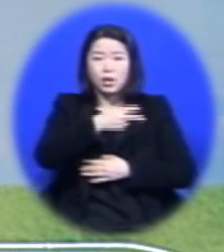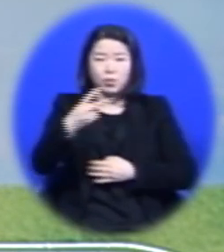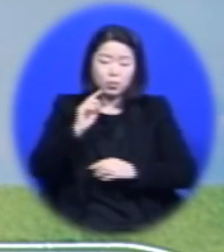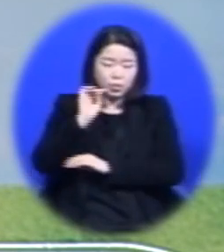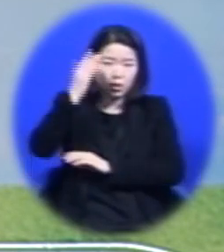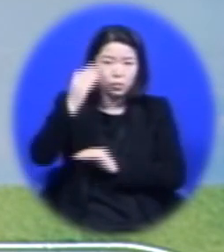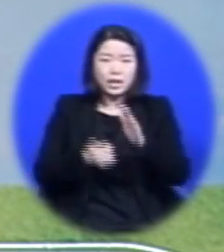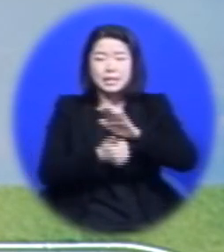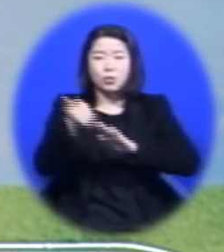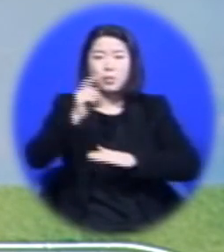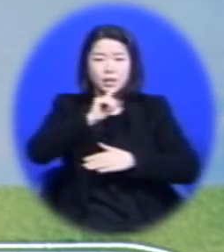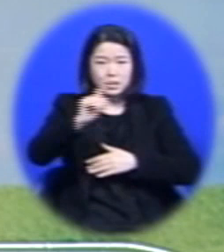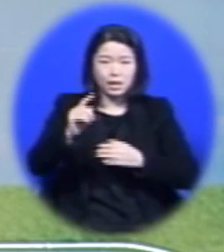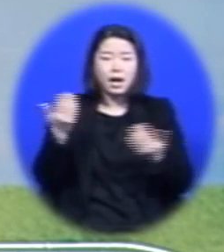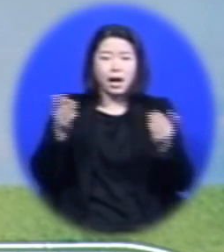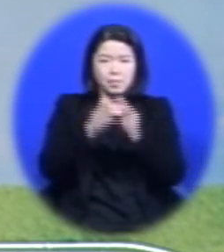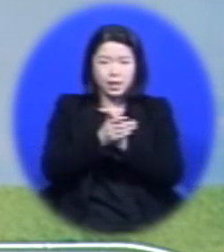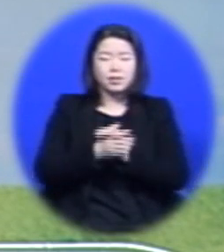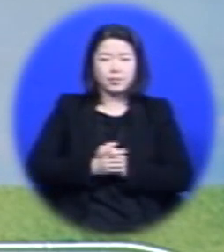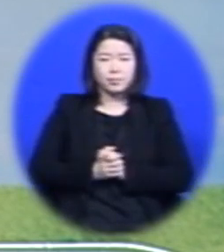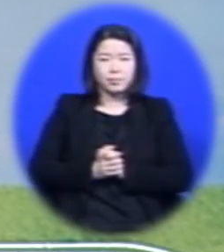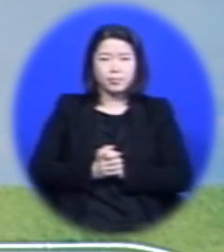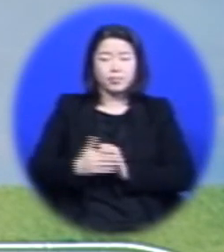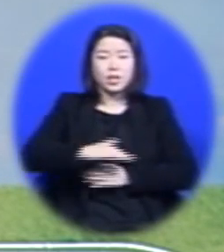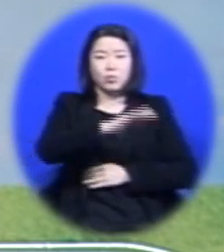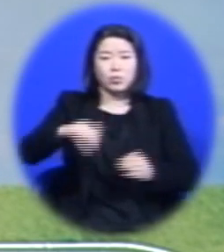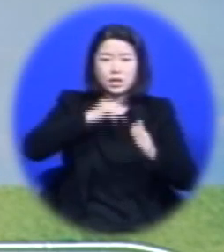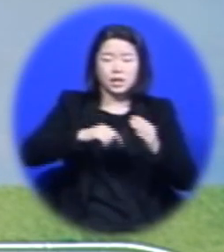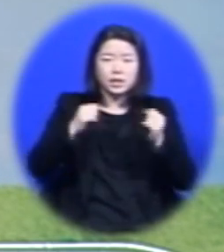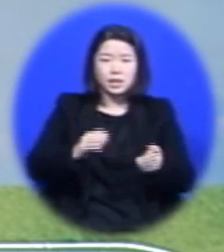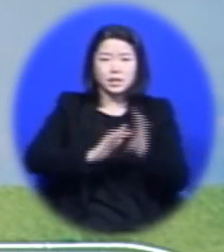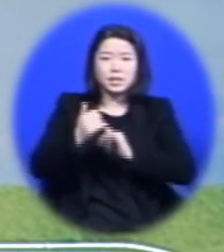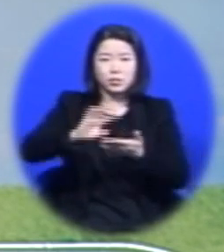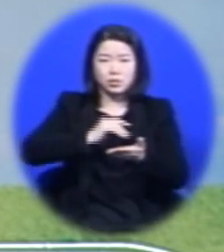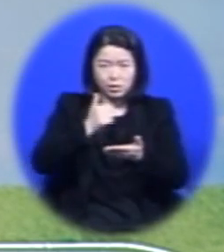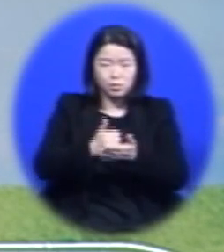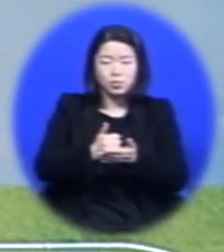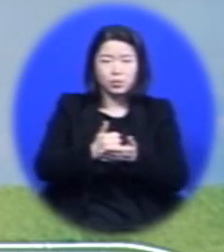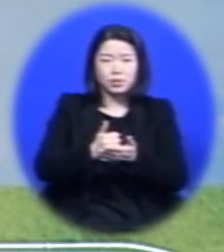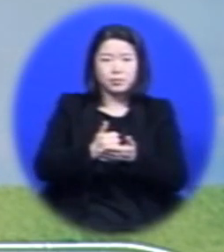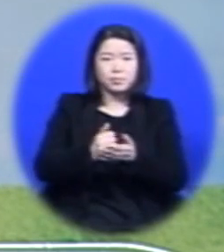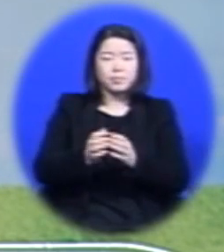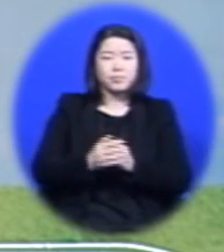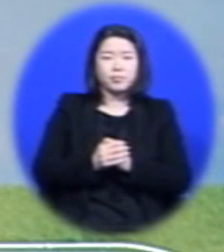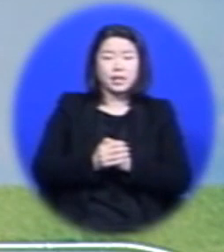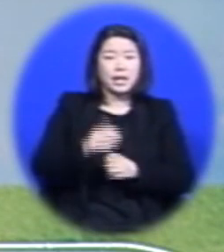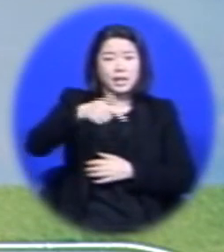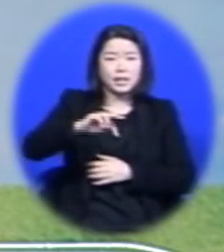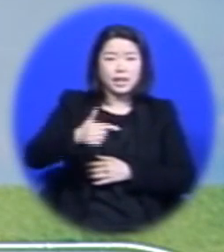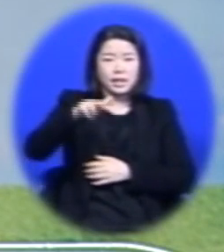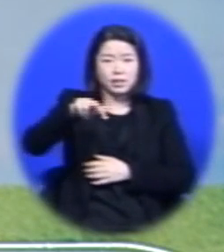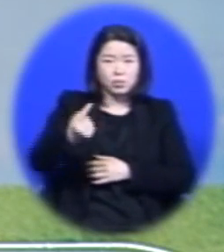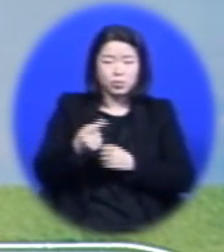영광의 소망 이니라 아멘 우리 안에 계신 예수 그리스도 미즈노 겐조